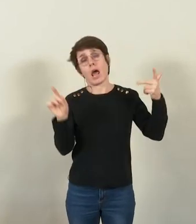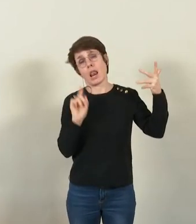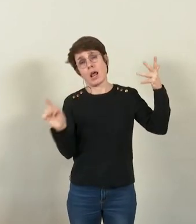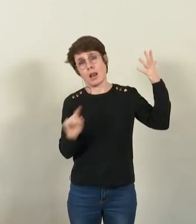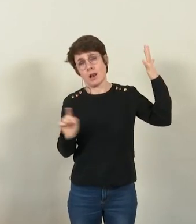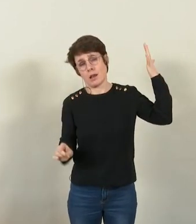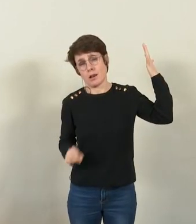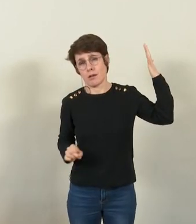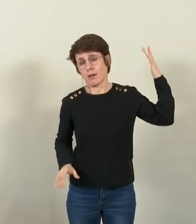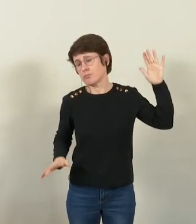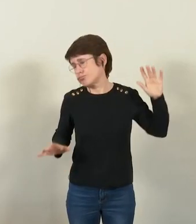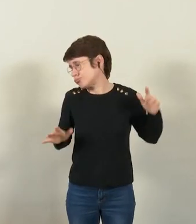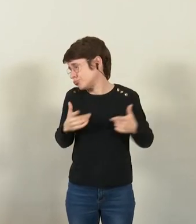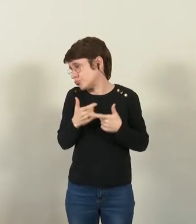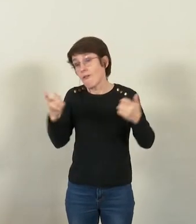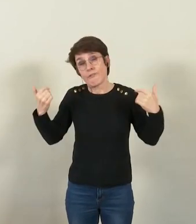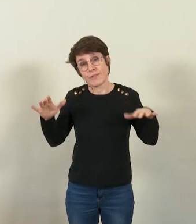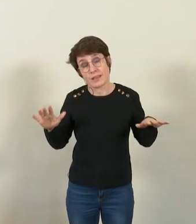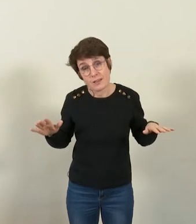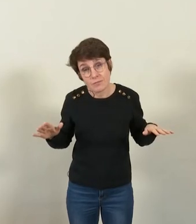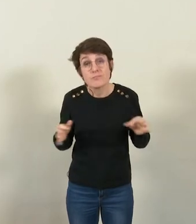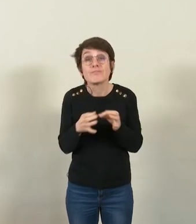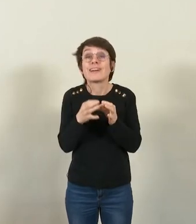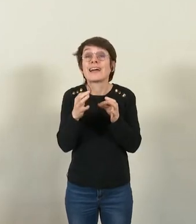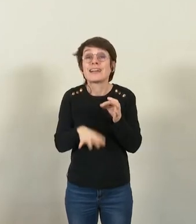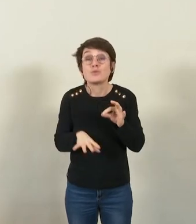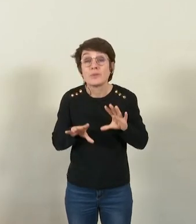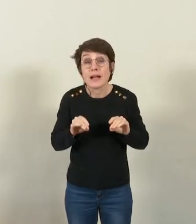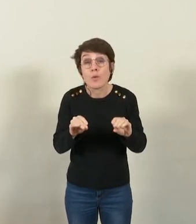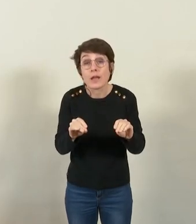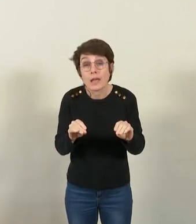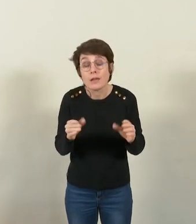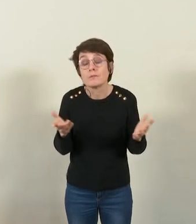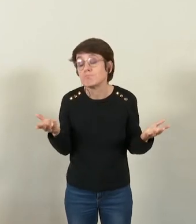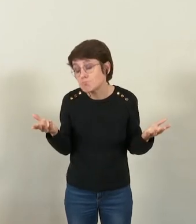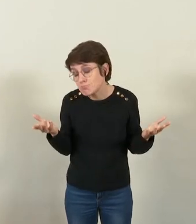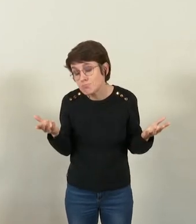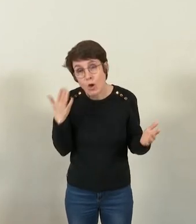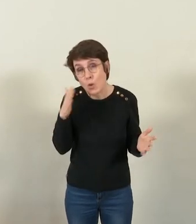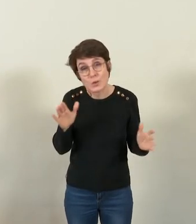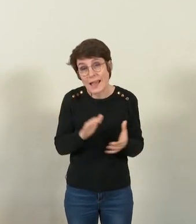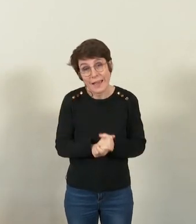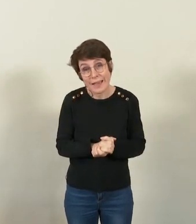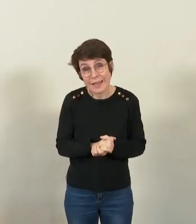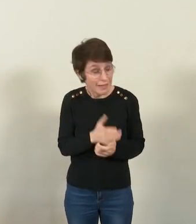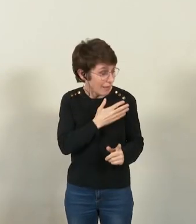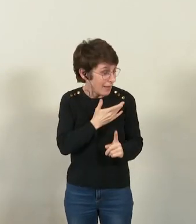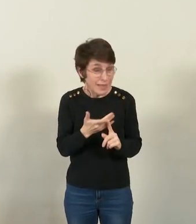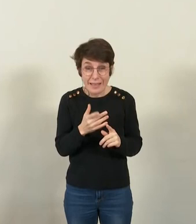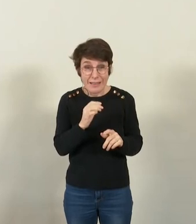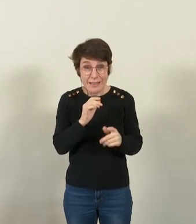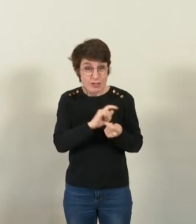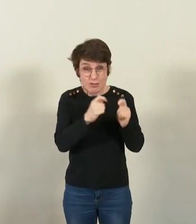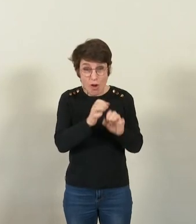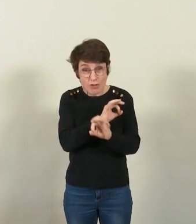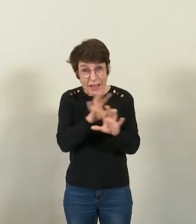imaginable dans ce domaine et les résultats on les connaî ça n'a pas modifié les